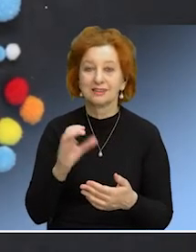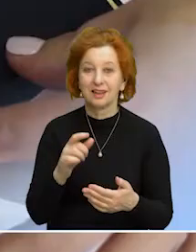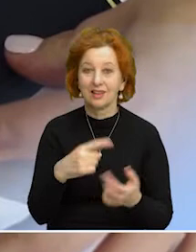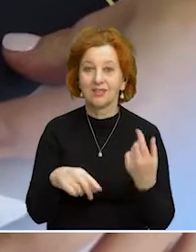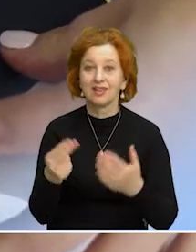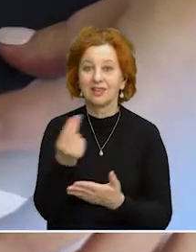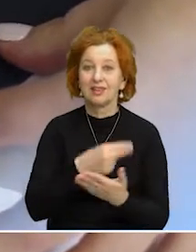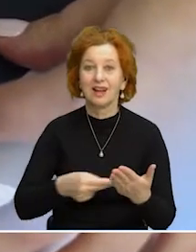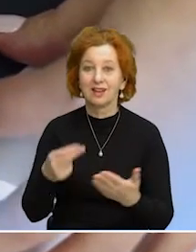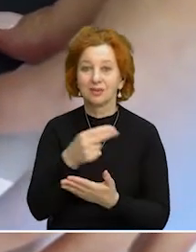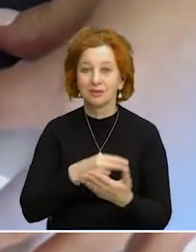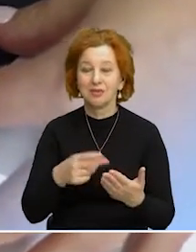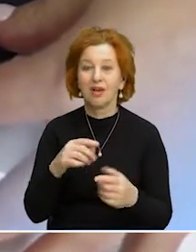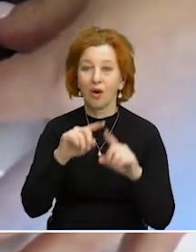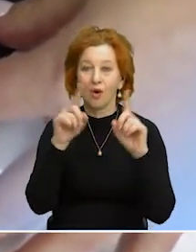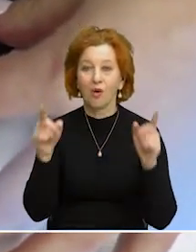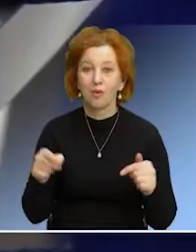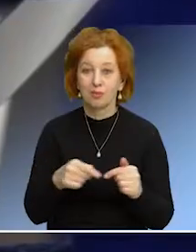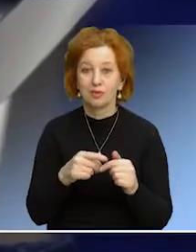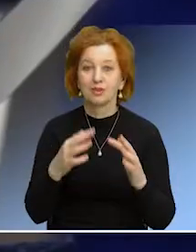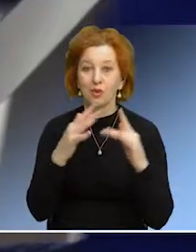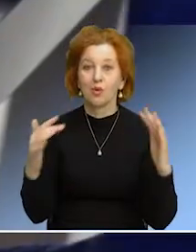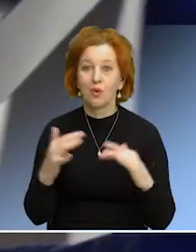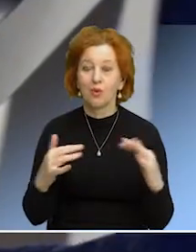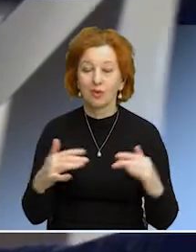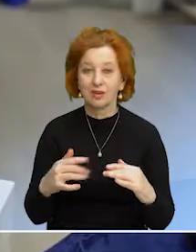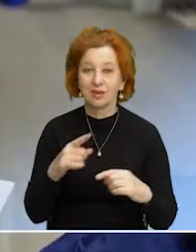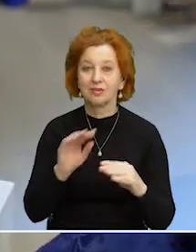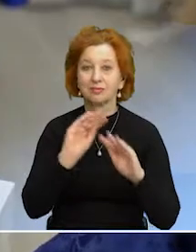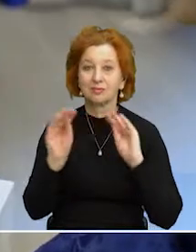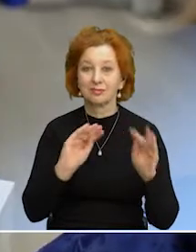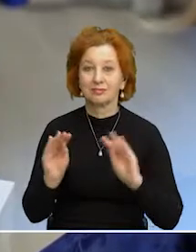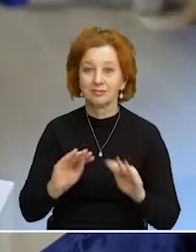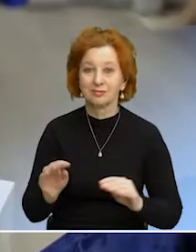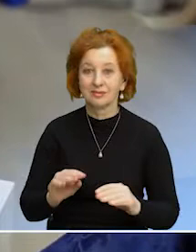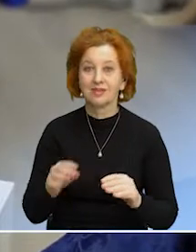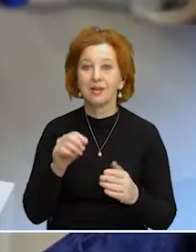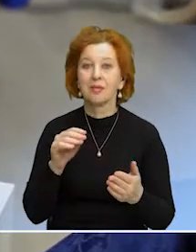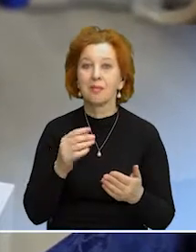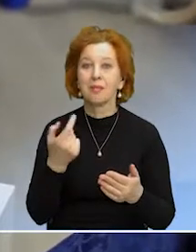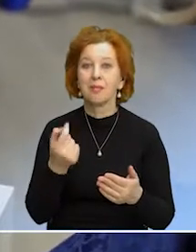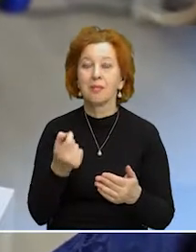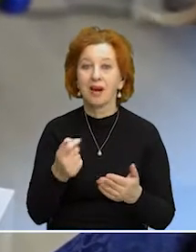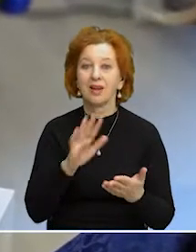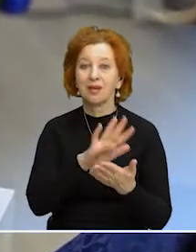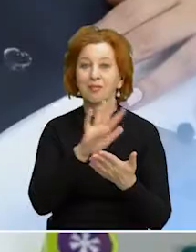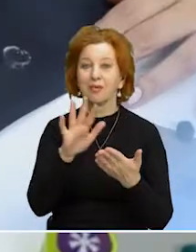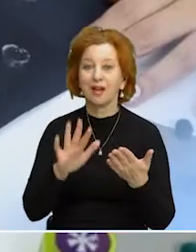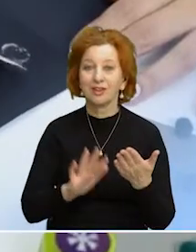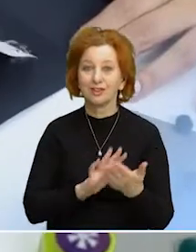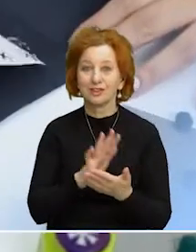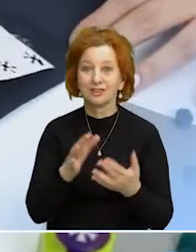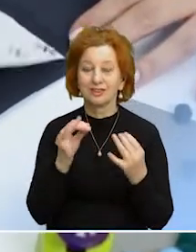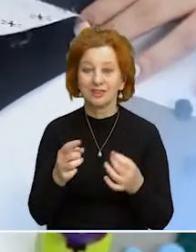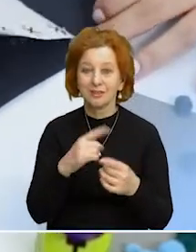цвета. Нарисуйте маркером обрамление и контур елки. Заполните контур зелеными отпечатками маленьких пальчиков.